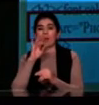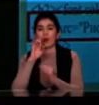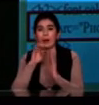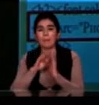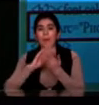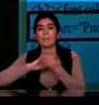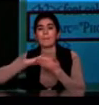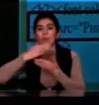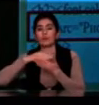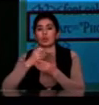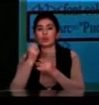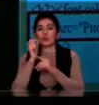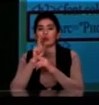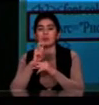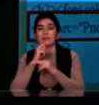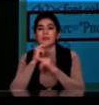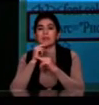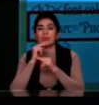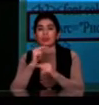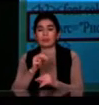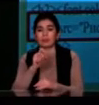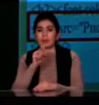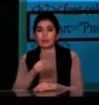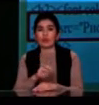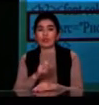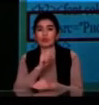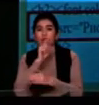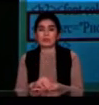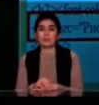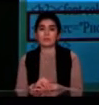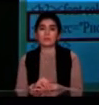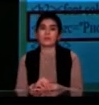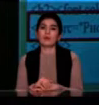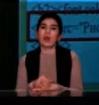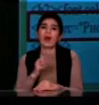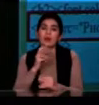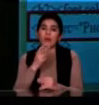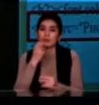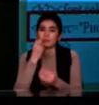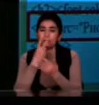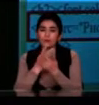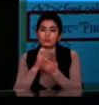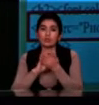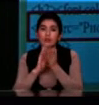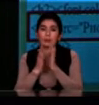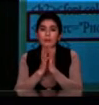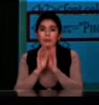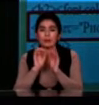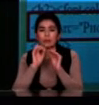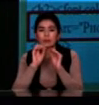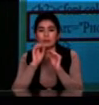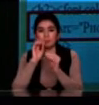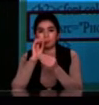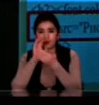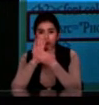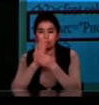блокнот мы указываем, обратите внимание, слово middle, как выглядит расположение рисунка и